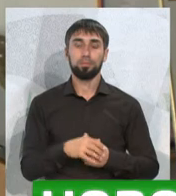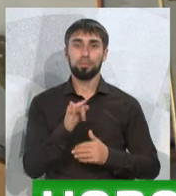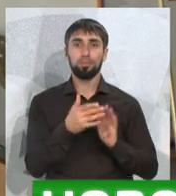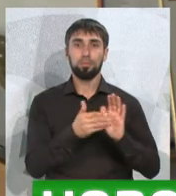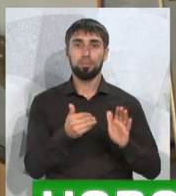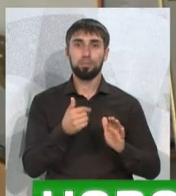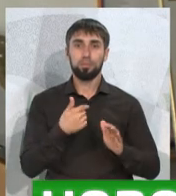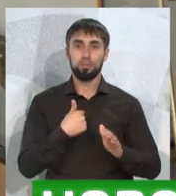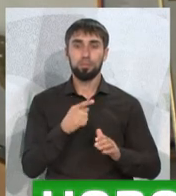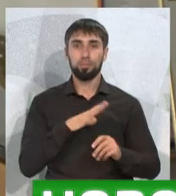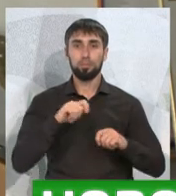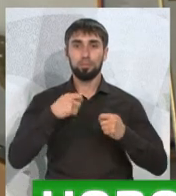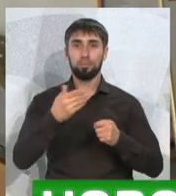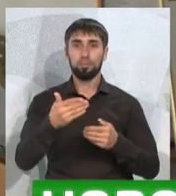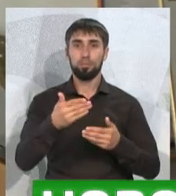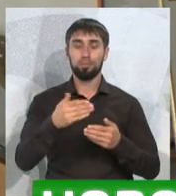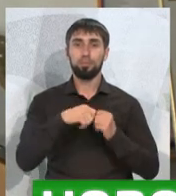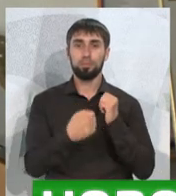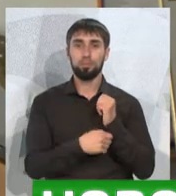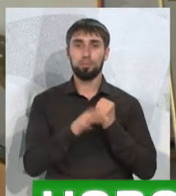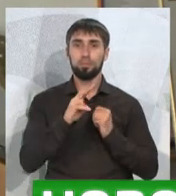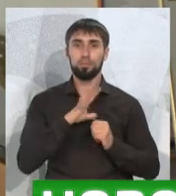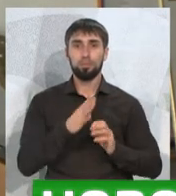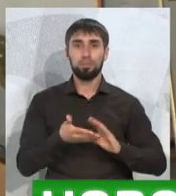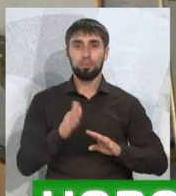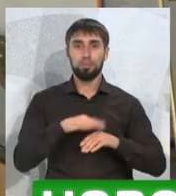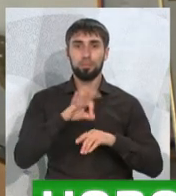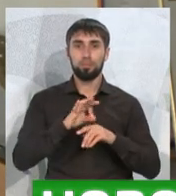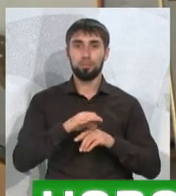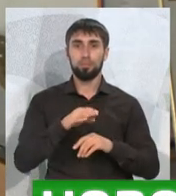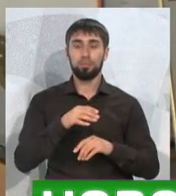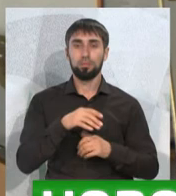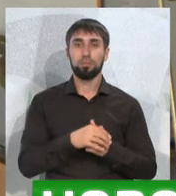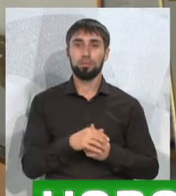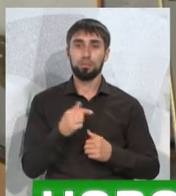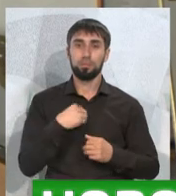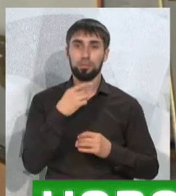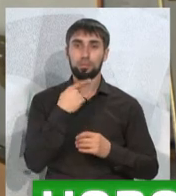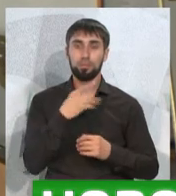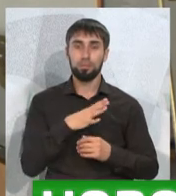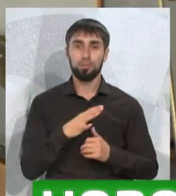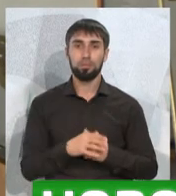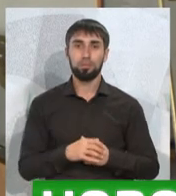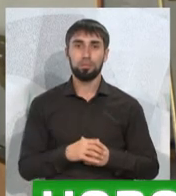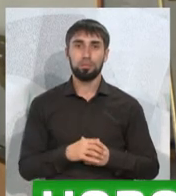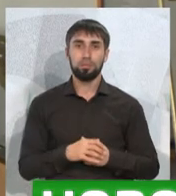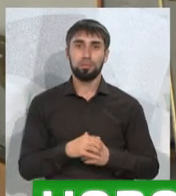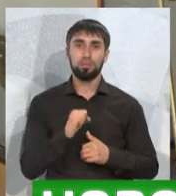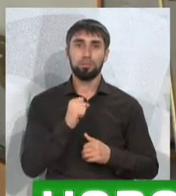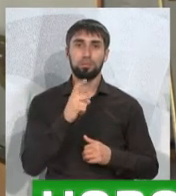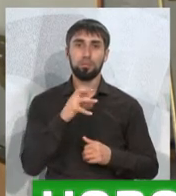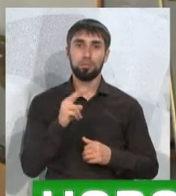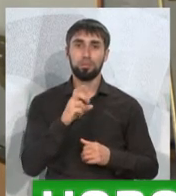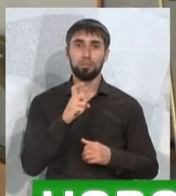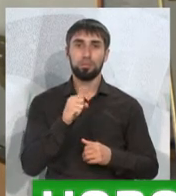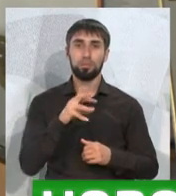чтобы передать эти материалы. А он был очень тяжело болен тогда. Я ему говорю, вот, Ахмед Хамидович,